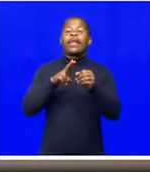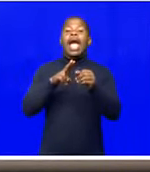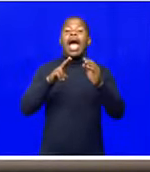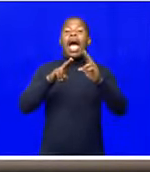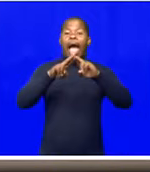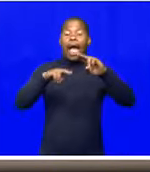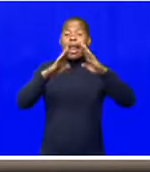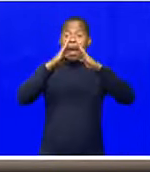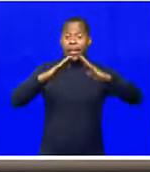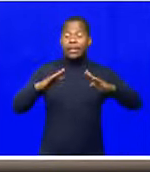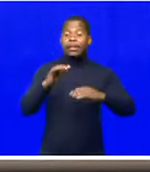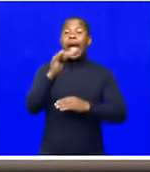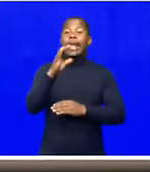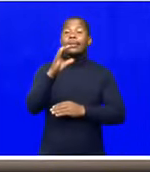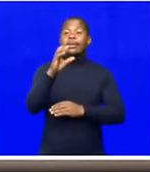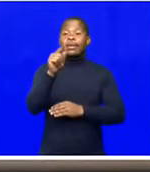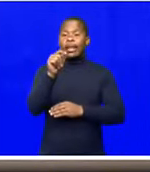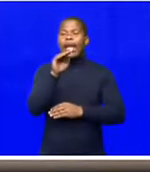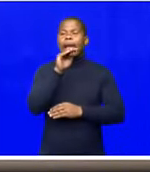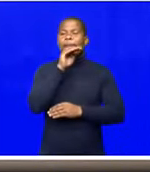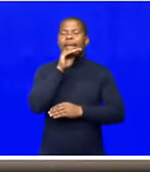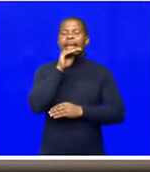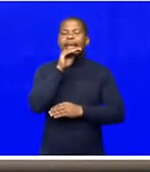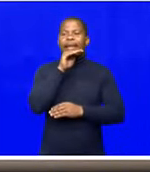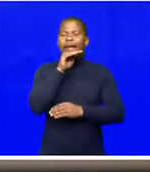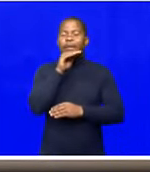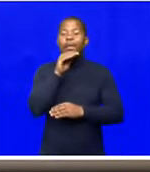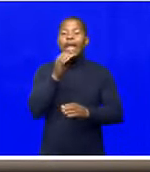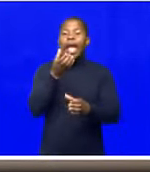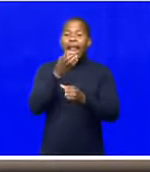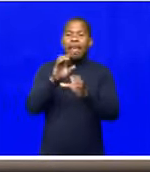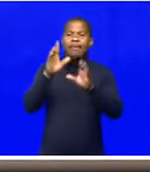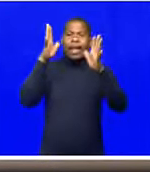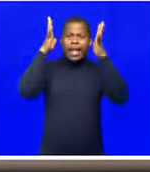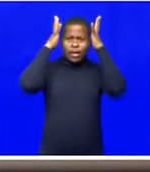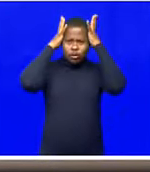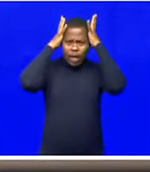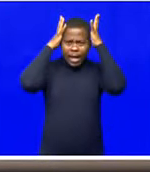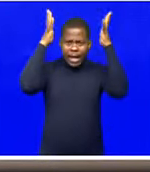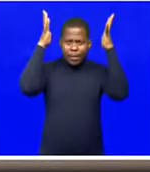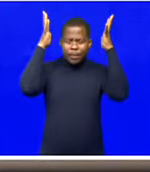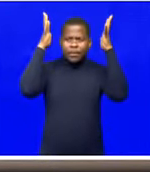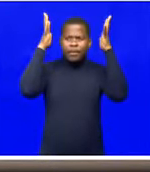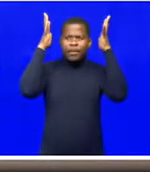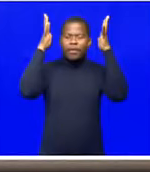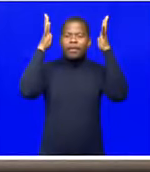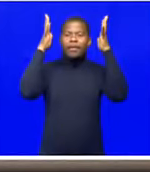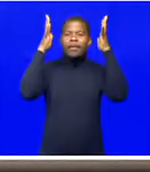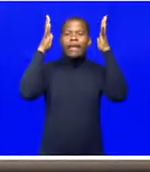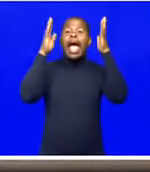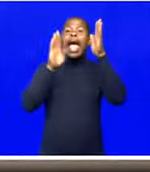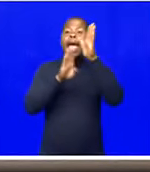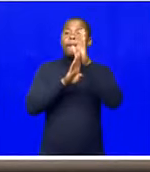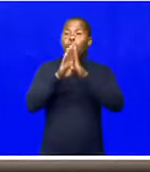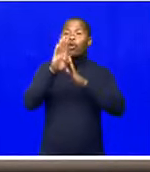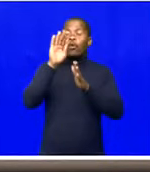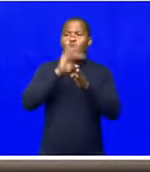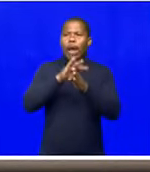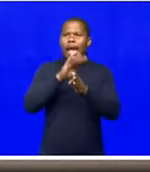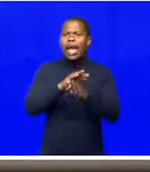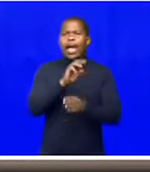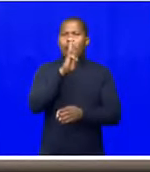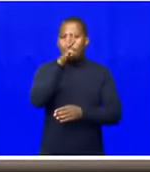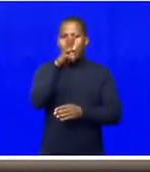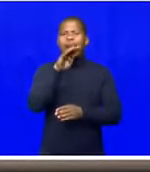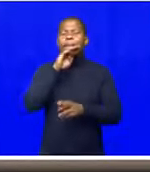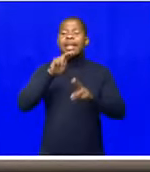ICT sijagile sibhekile lokuthi vele level taw khona kunyuka ku nation branding index ngayo le industry ye